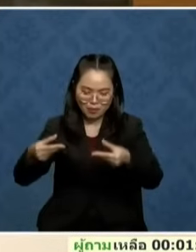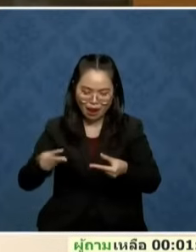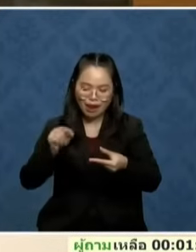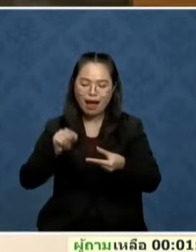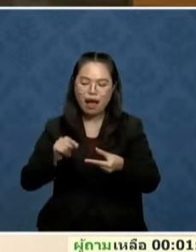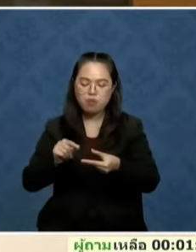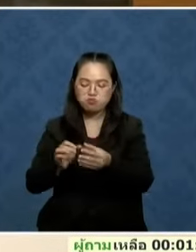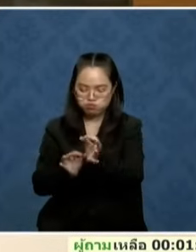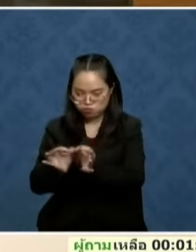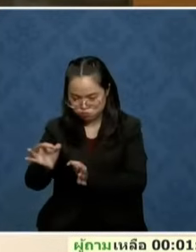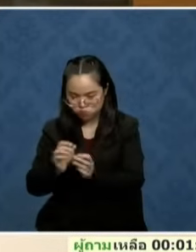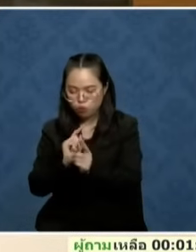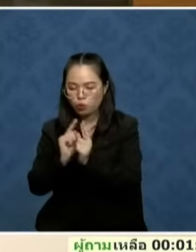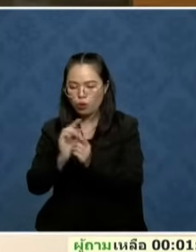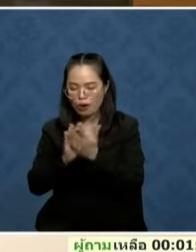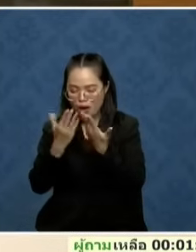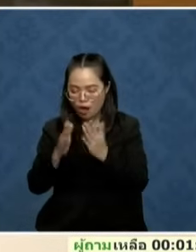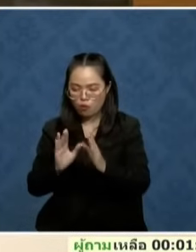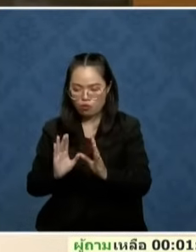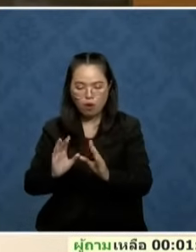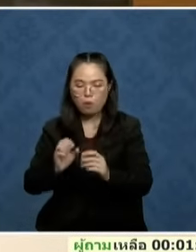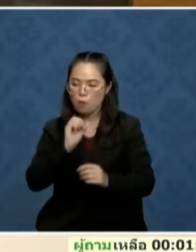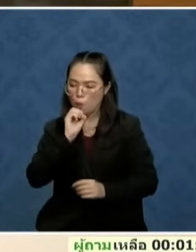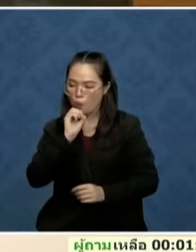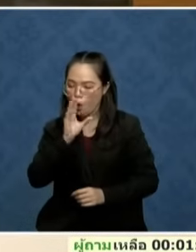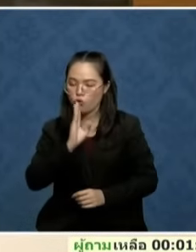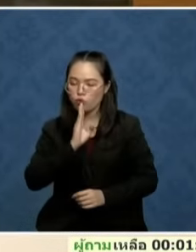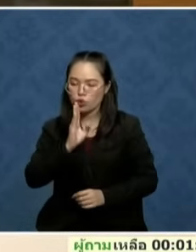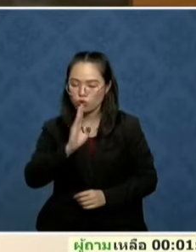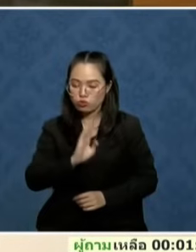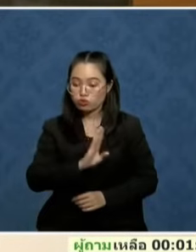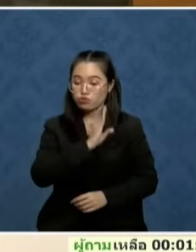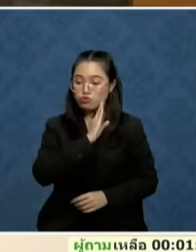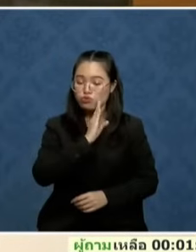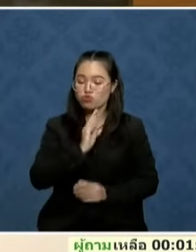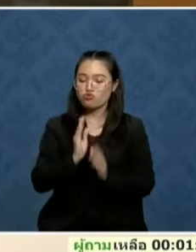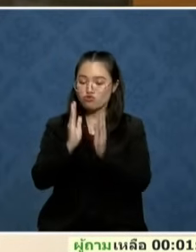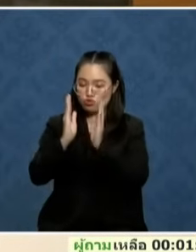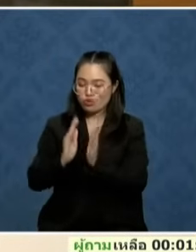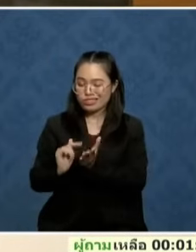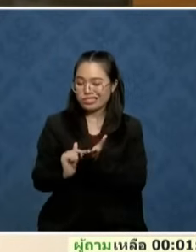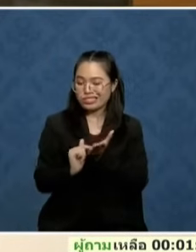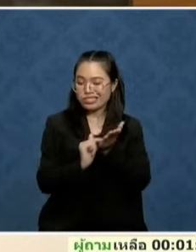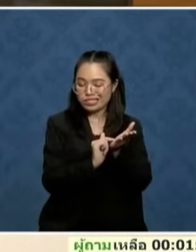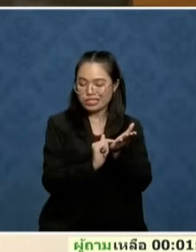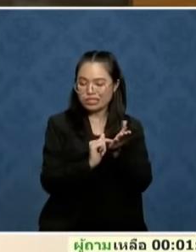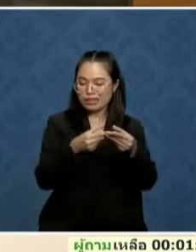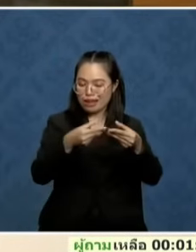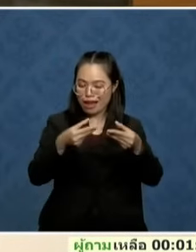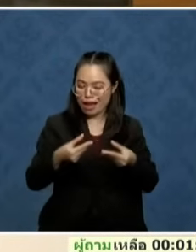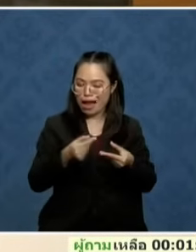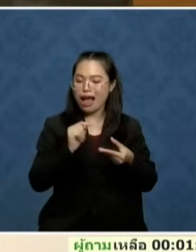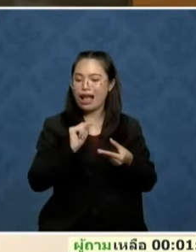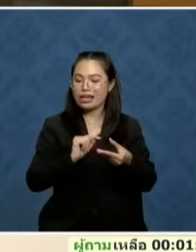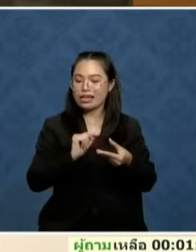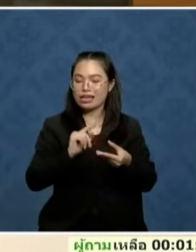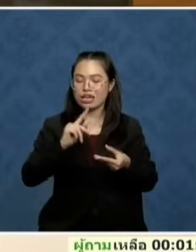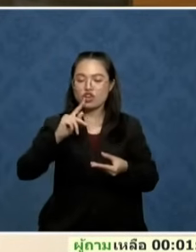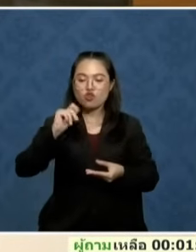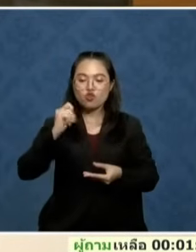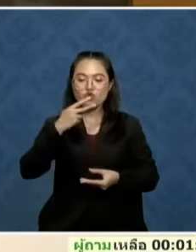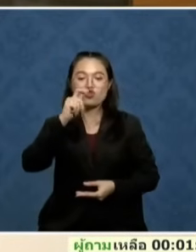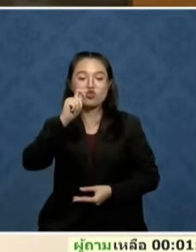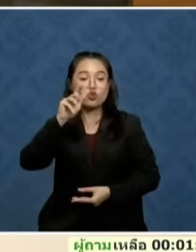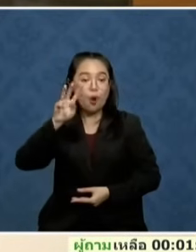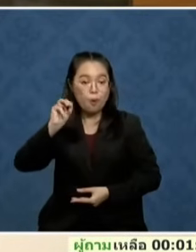และได้ยืนยันกับท่านว่าหากผู้เสนอรายงานพิเศษหรือคุณทอมแอนดรูมีข้อมูล